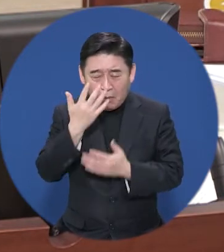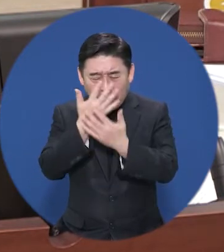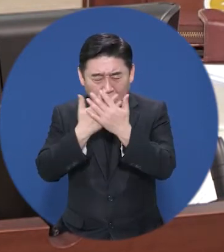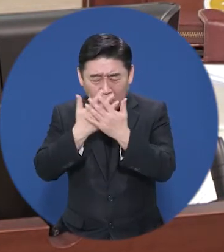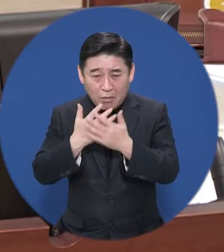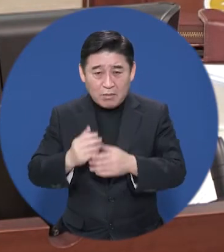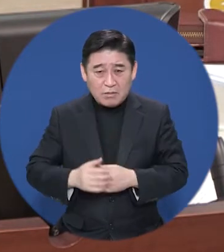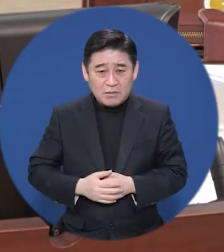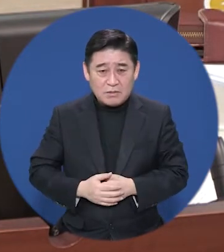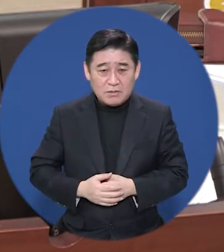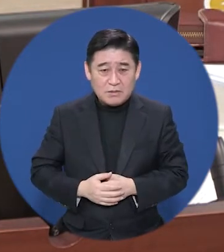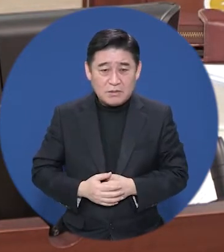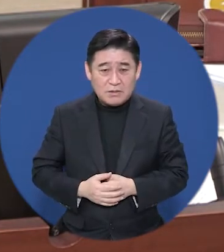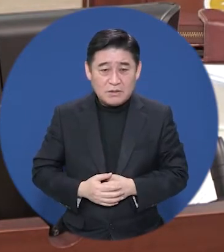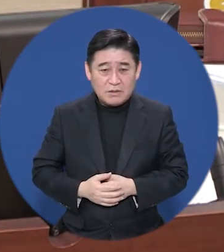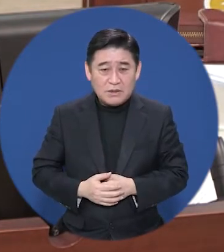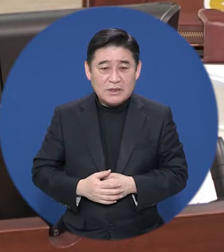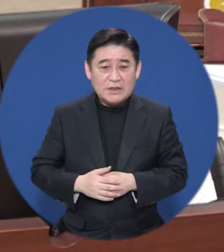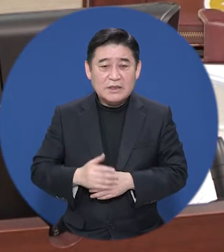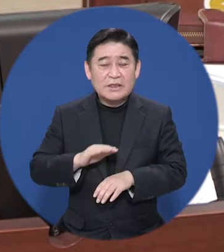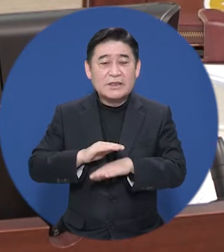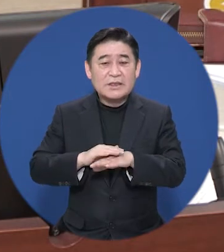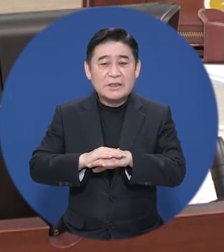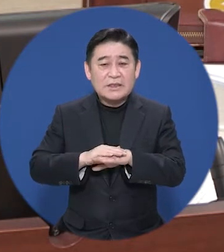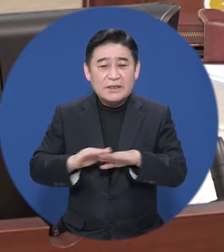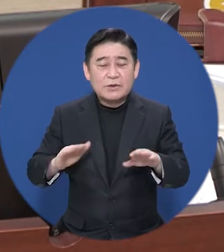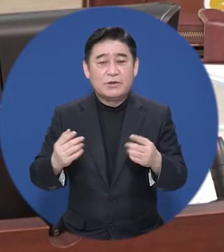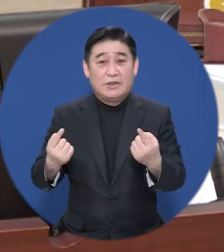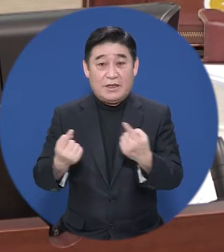그 기준을 개선해서